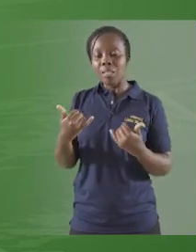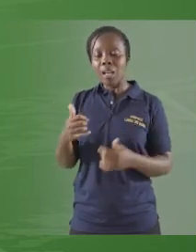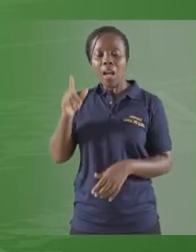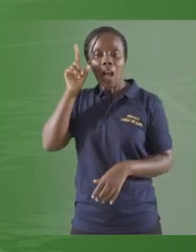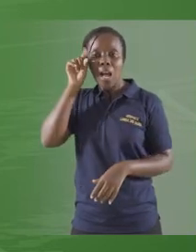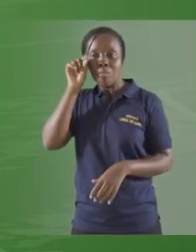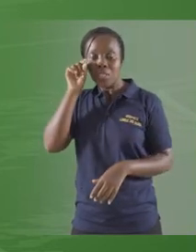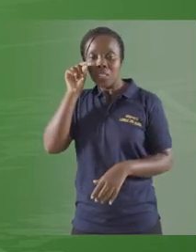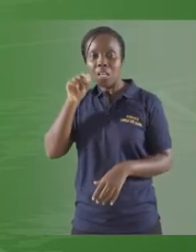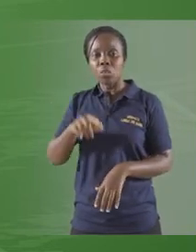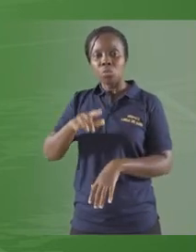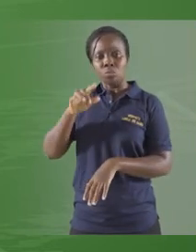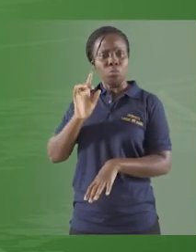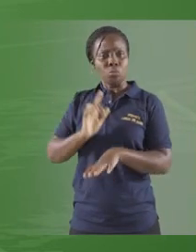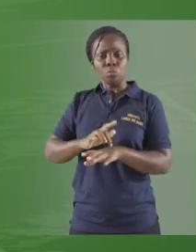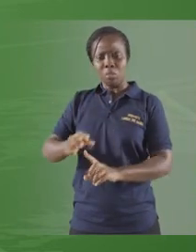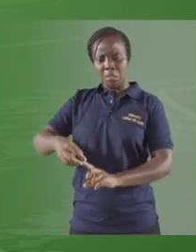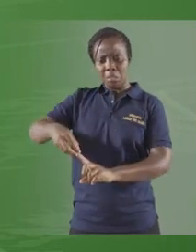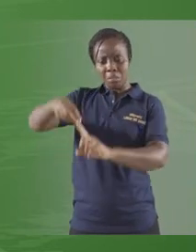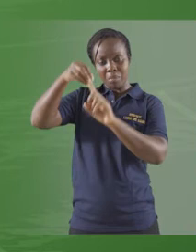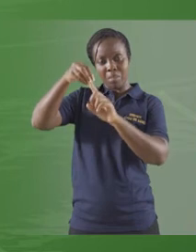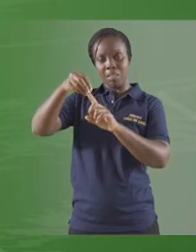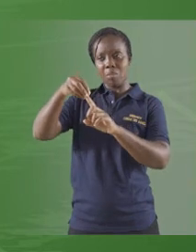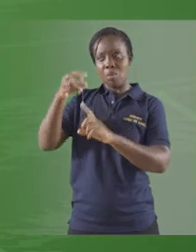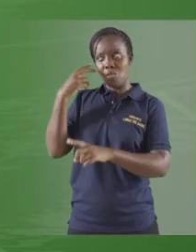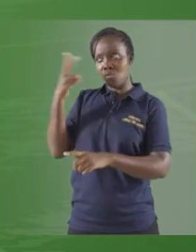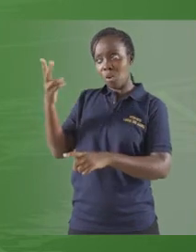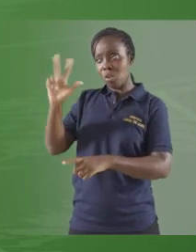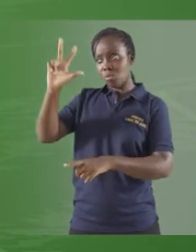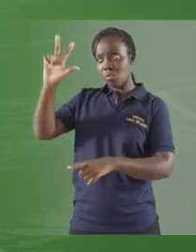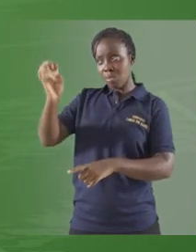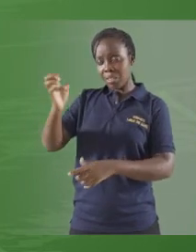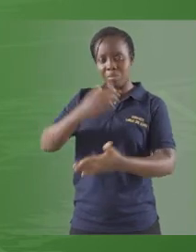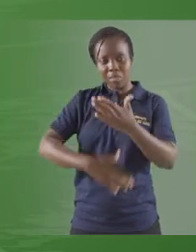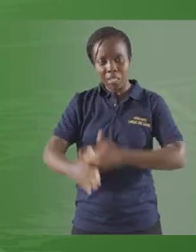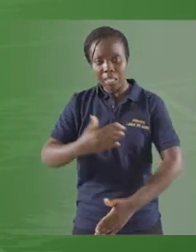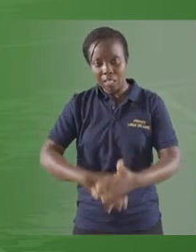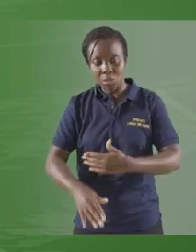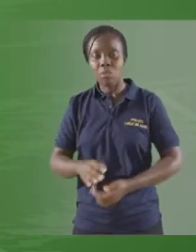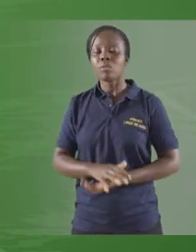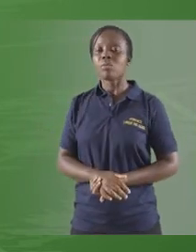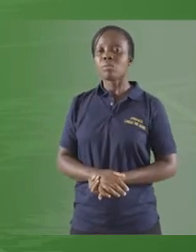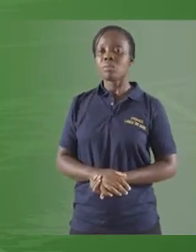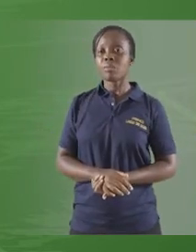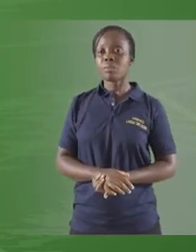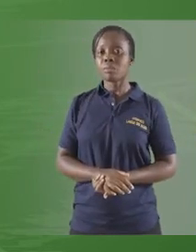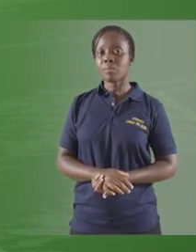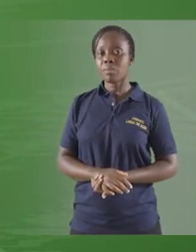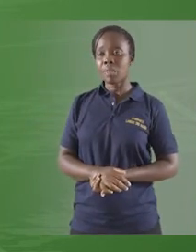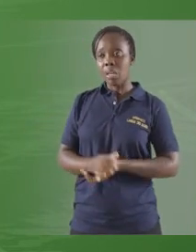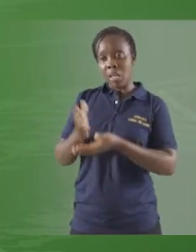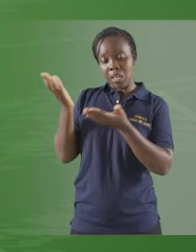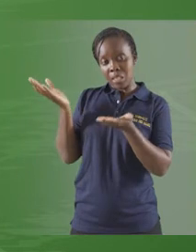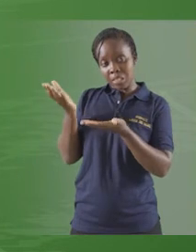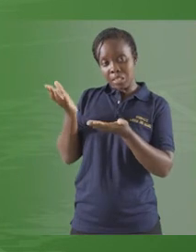affecte uniquement la 3e génération. Il est bien de préciser qu'il s'agit ici de l'analyse